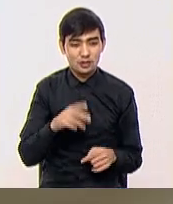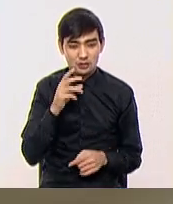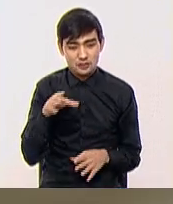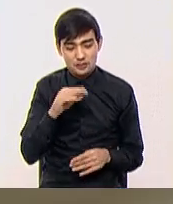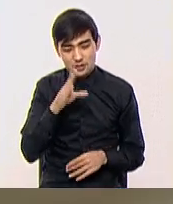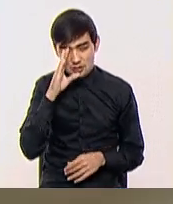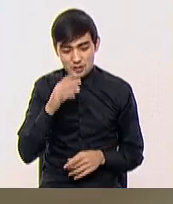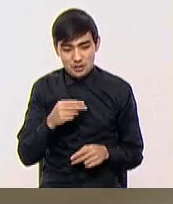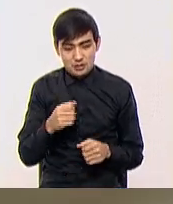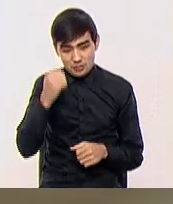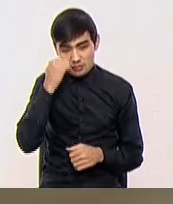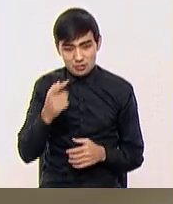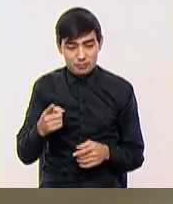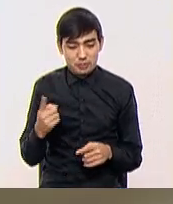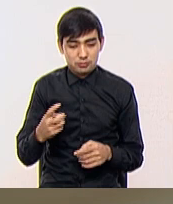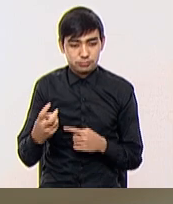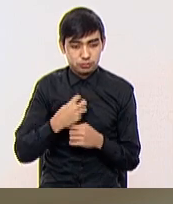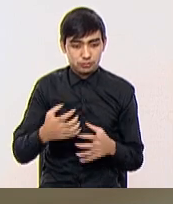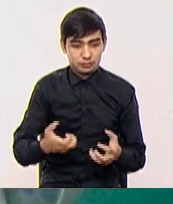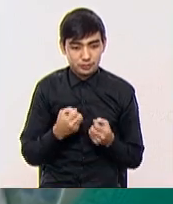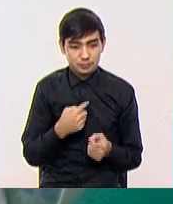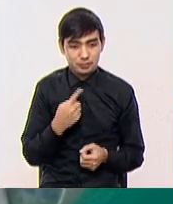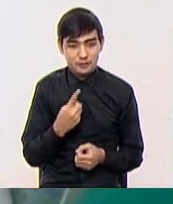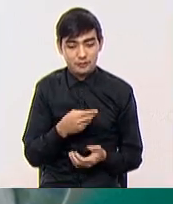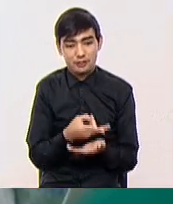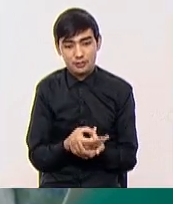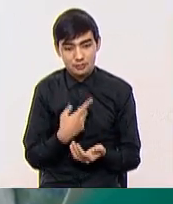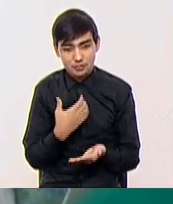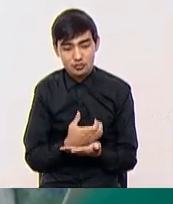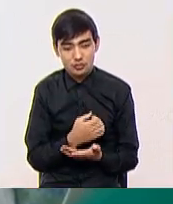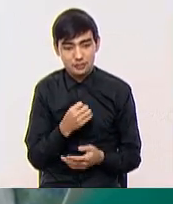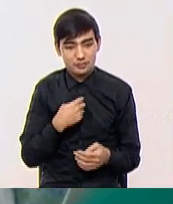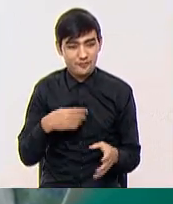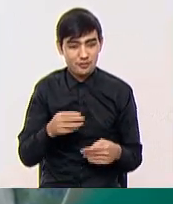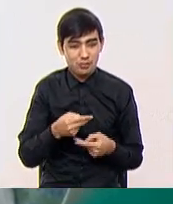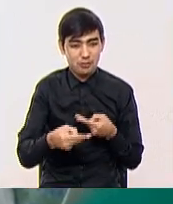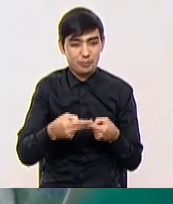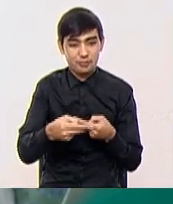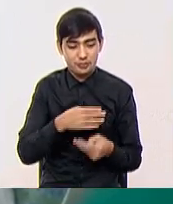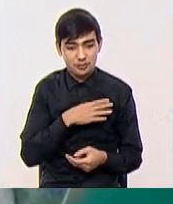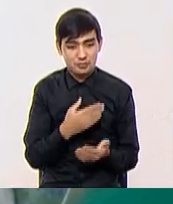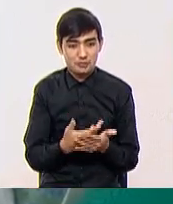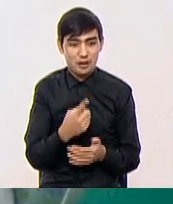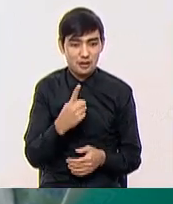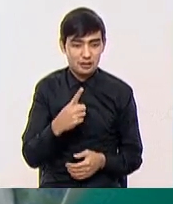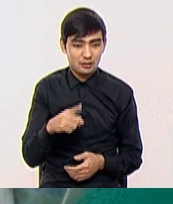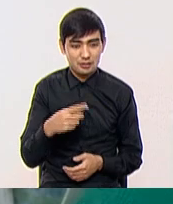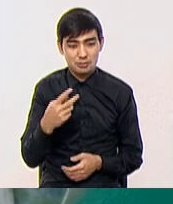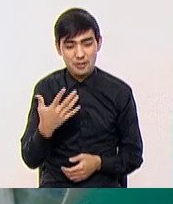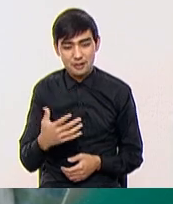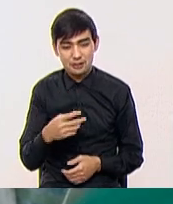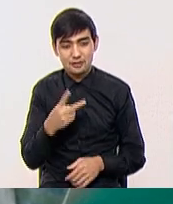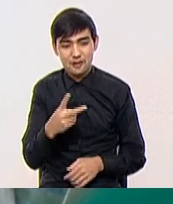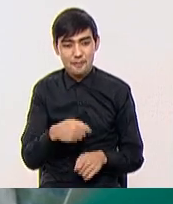рахмет, солар алып шықты. Бірінші жатқан мен болдым. Жатқан жерлеріміз барлығымызды 1,5-2 метрді.